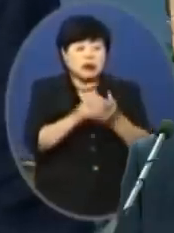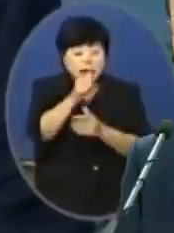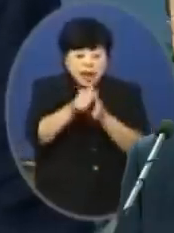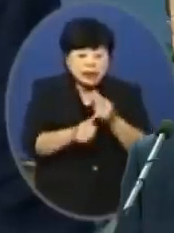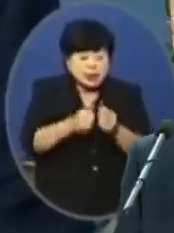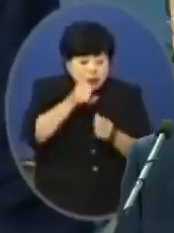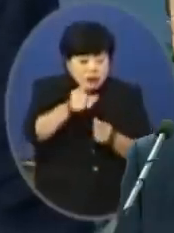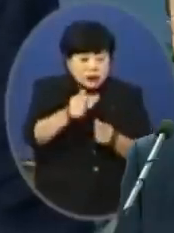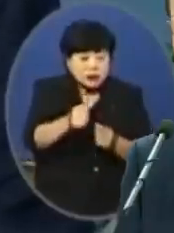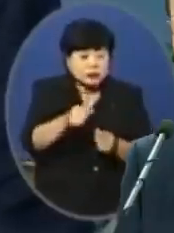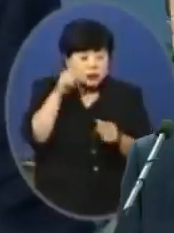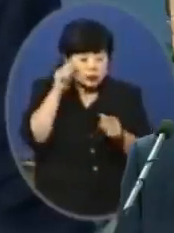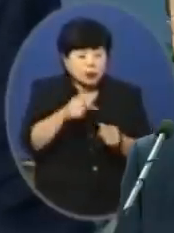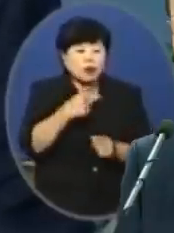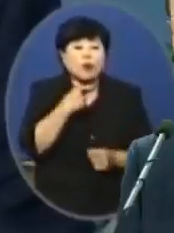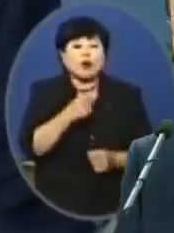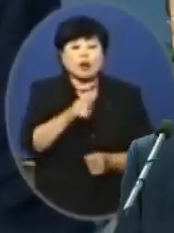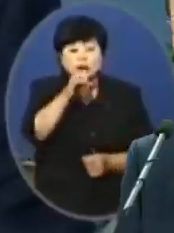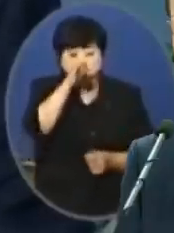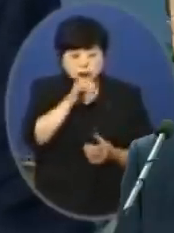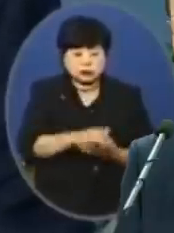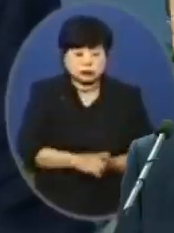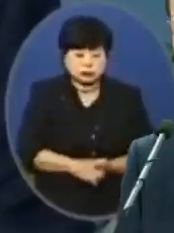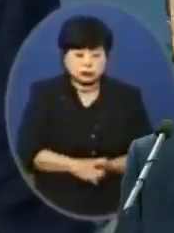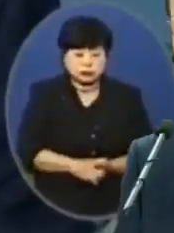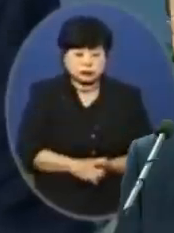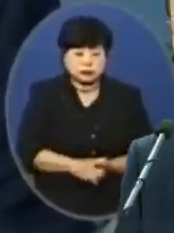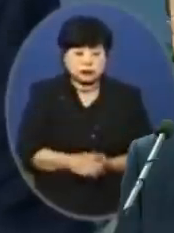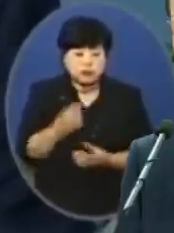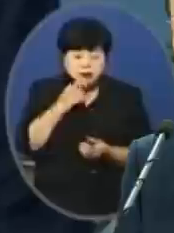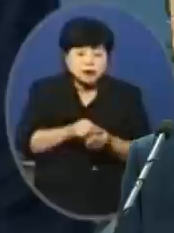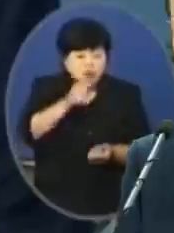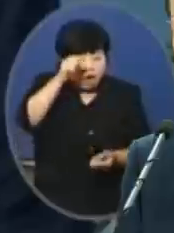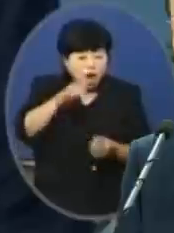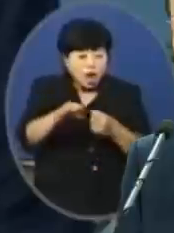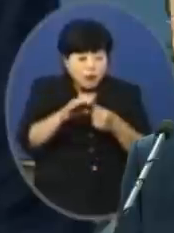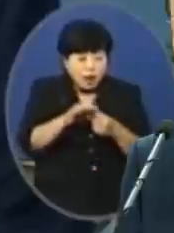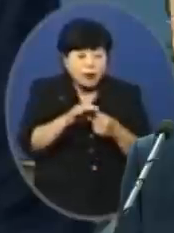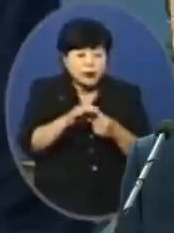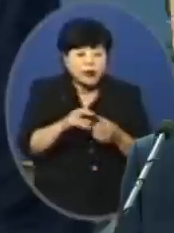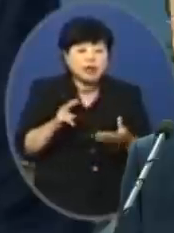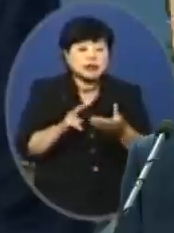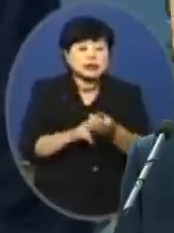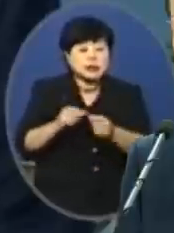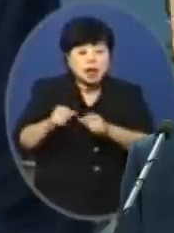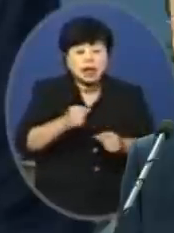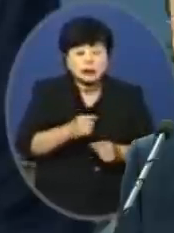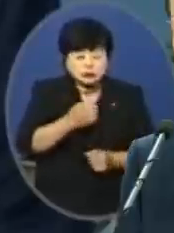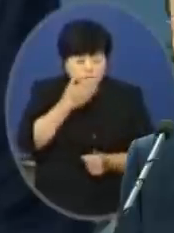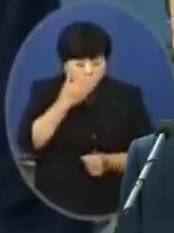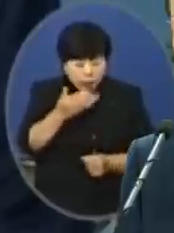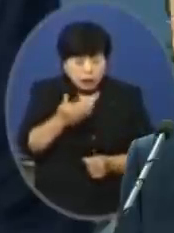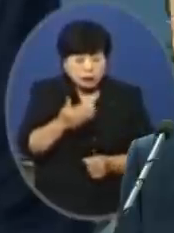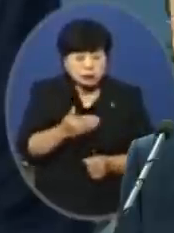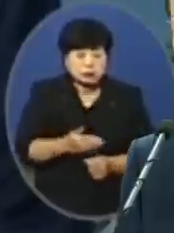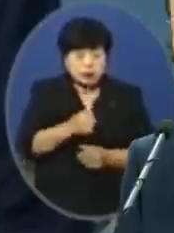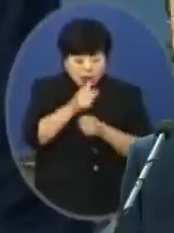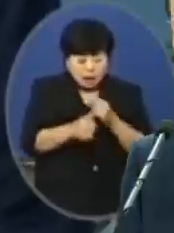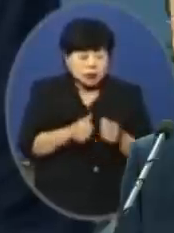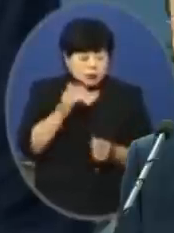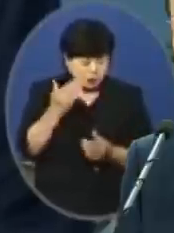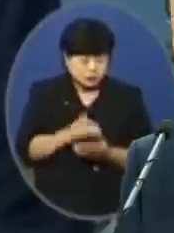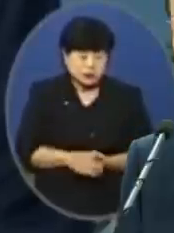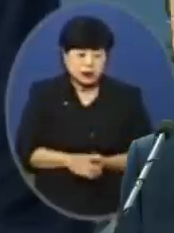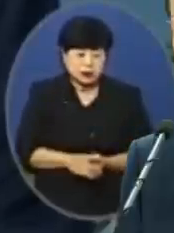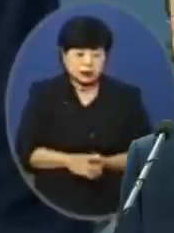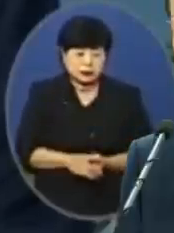하나님은 행하시기를 원한다는 것입니다. 우리 입만 열어놓으면 이런 큰 기적을 행하신 하나님이신 것입니다.